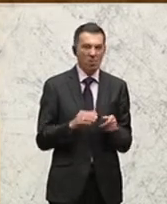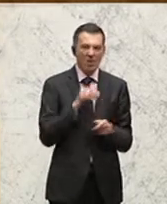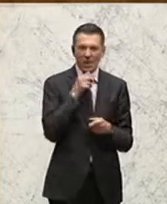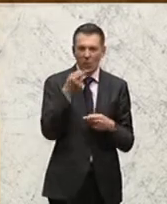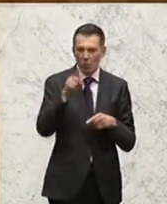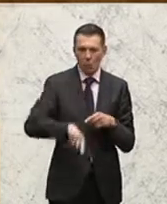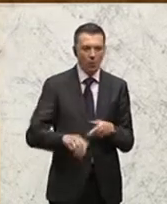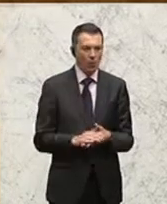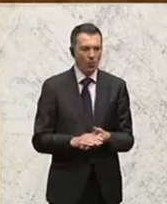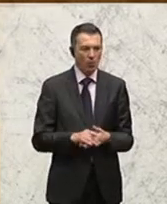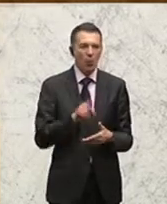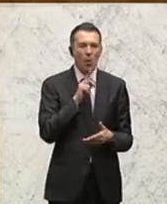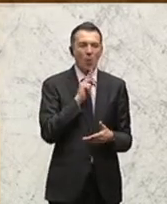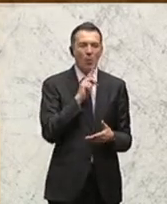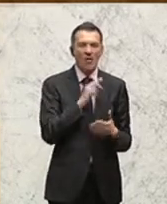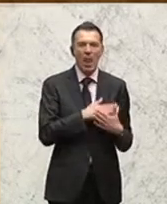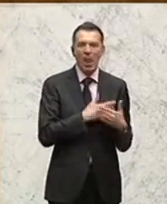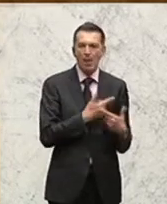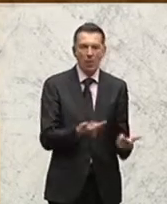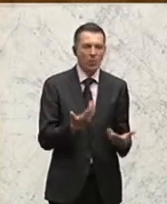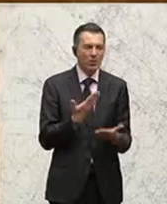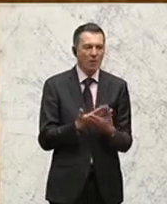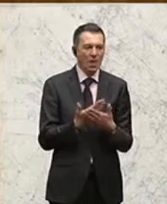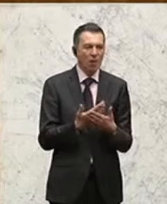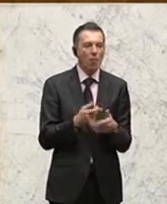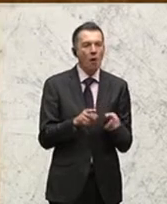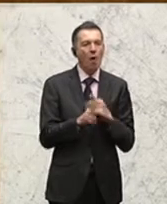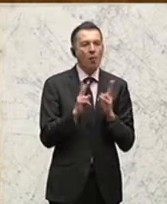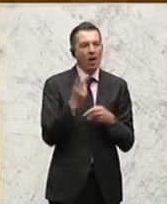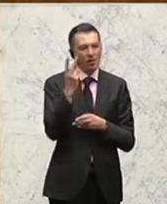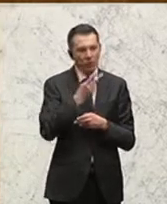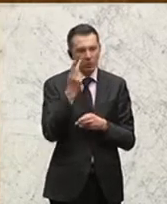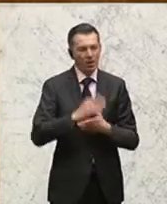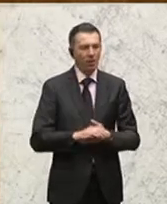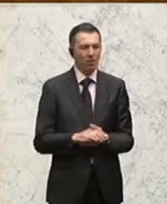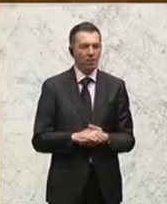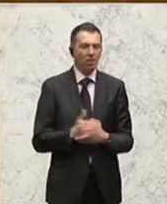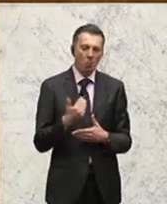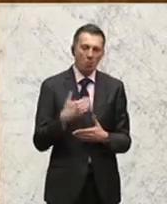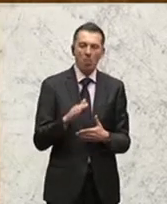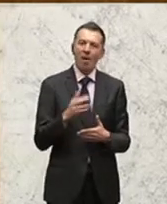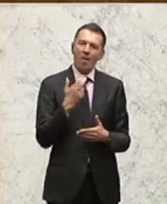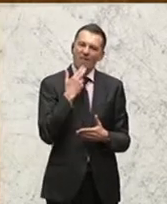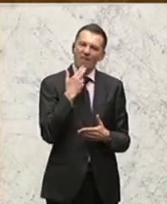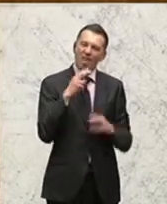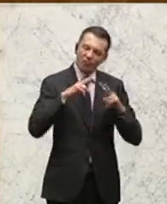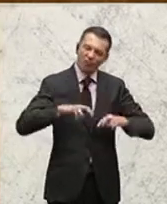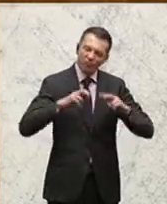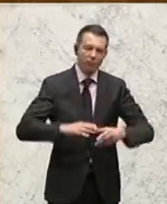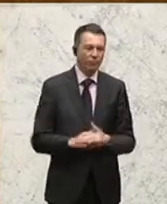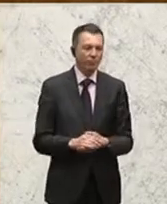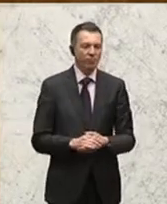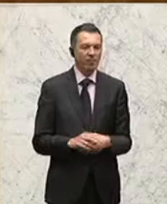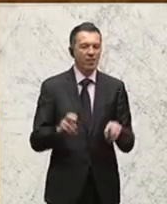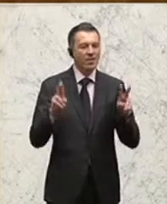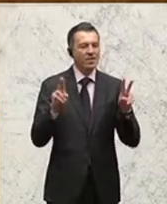Weise etwas lieblos. Und insofern, ich glaube, ist es auch nachvollziehbar, dass man sich hier also vermehrt mit dem auseinandersetzen soll. Und